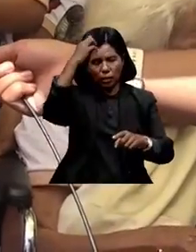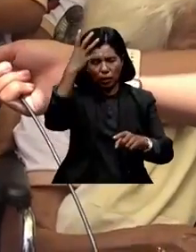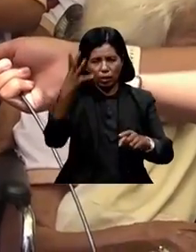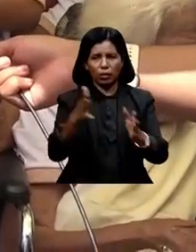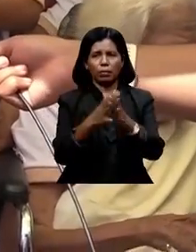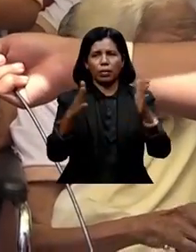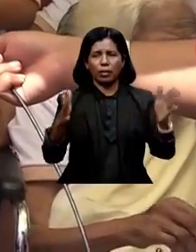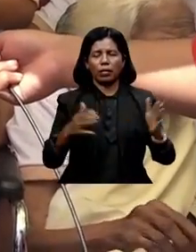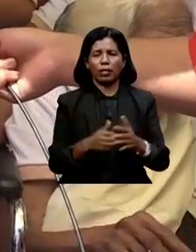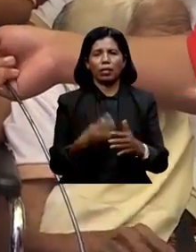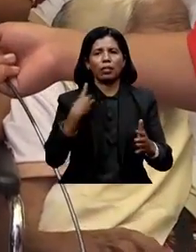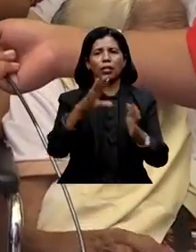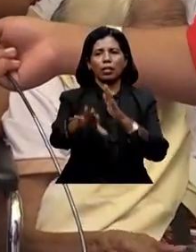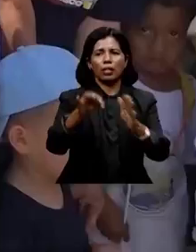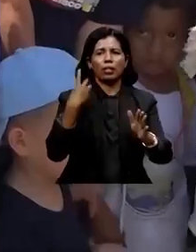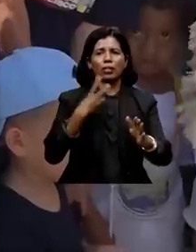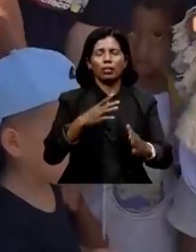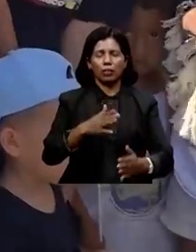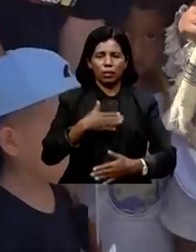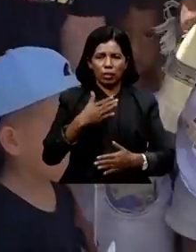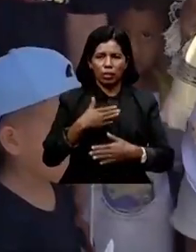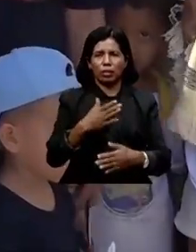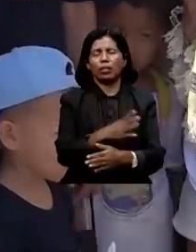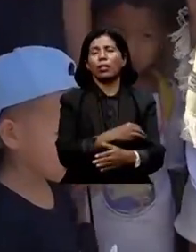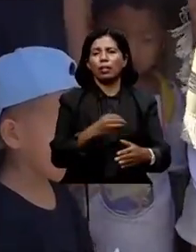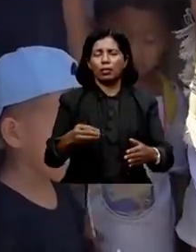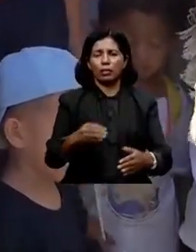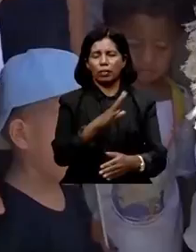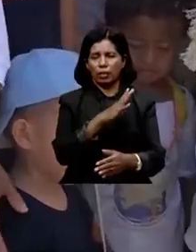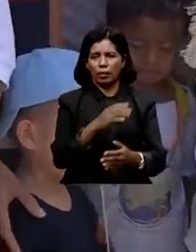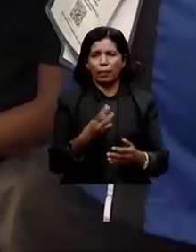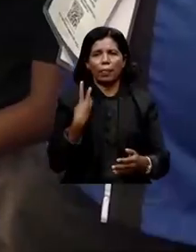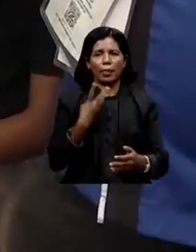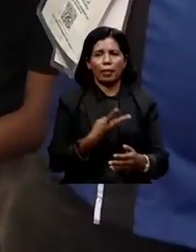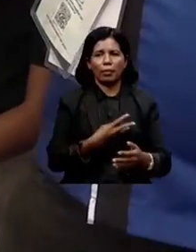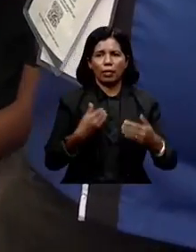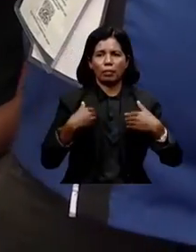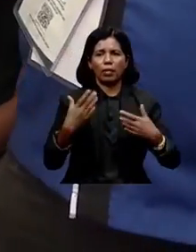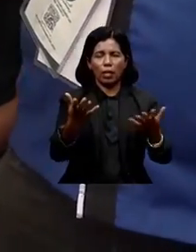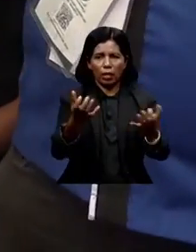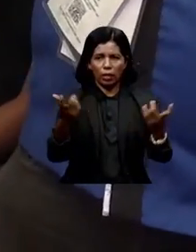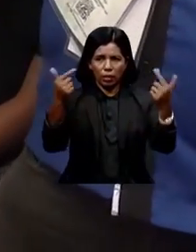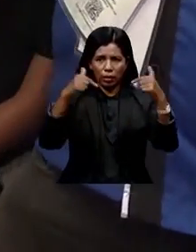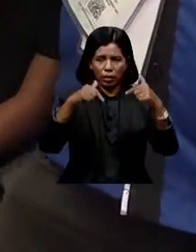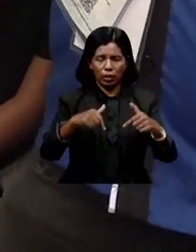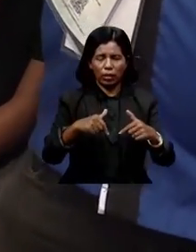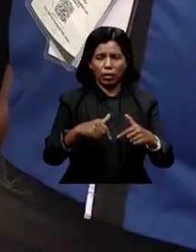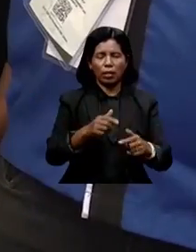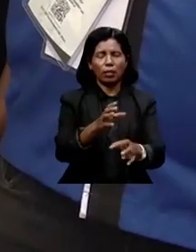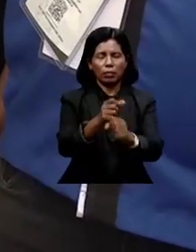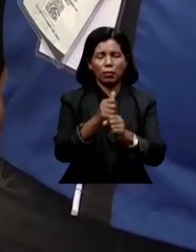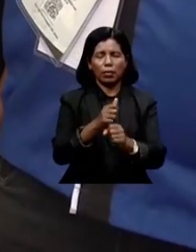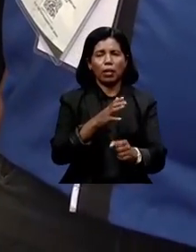ne be ne graça ne be ita hetan halo ita semangat para tuhin motivação ne be ami iha ne be ami hakara katumai simu ite ne amo papa